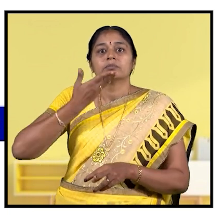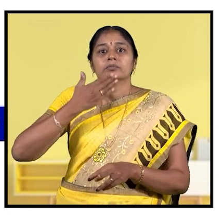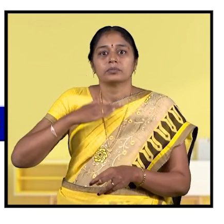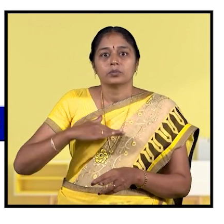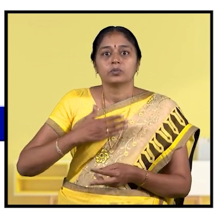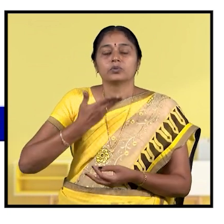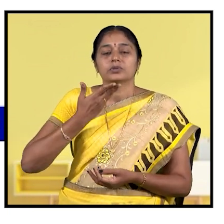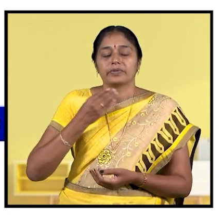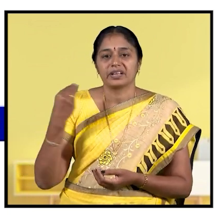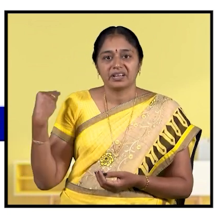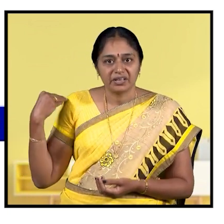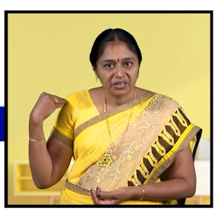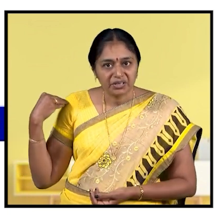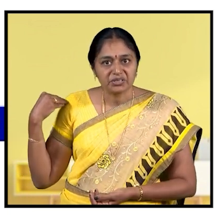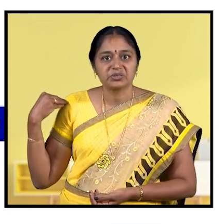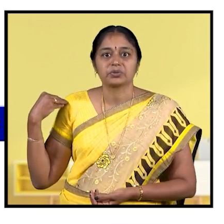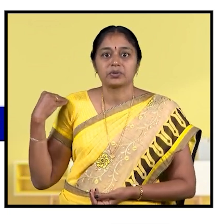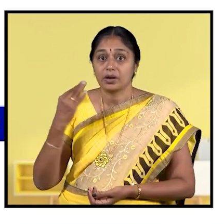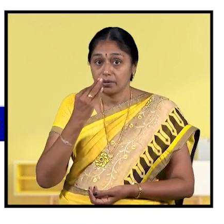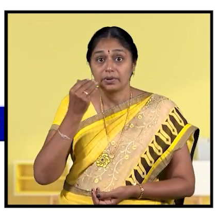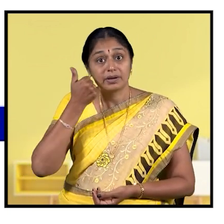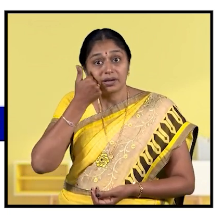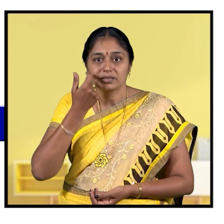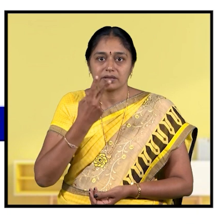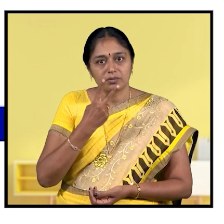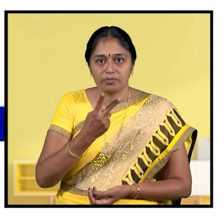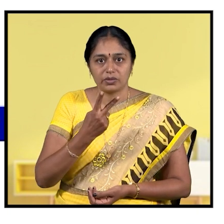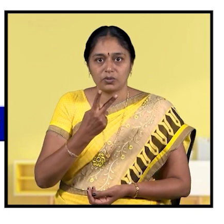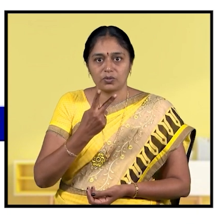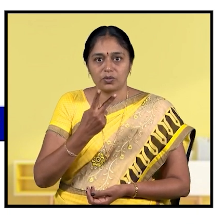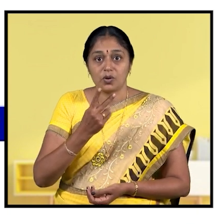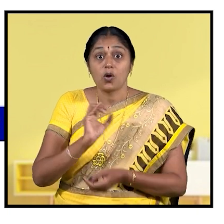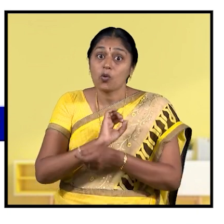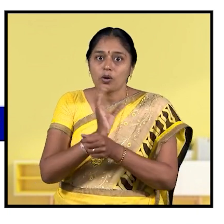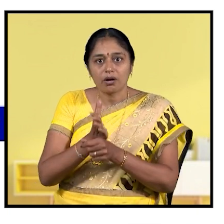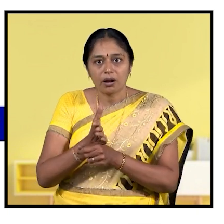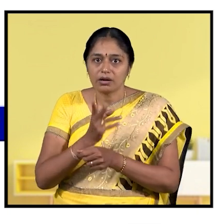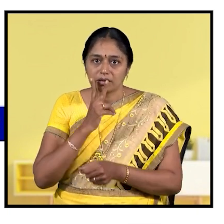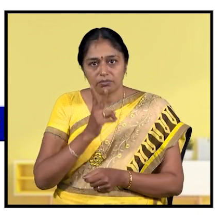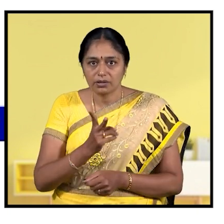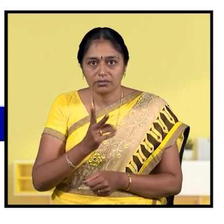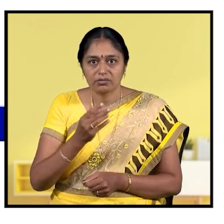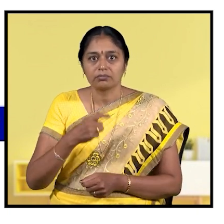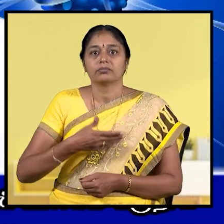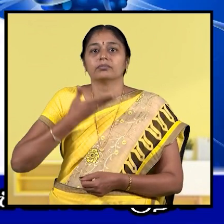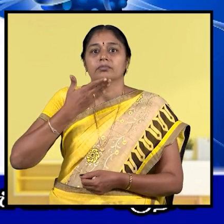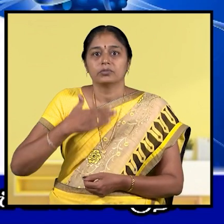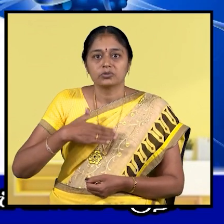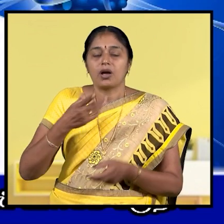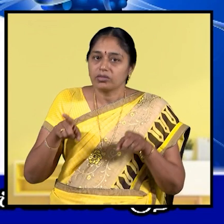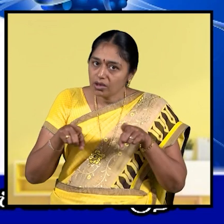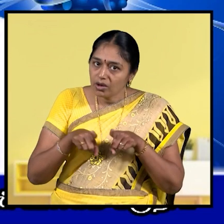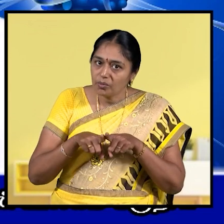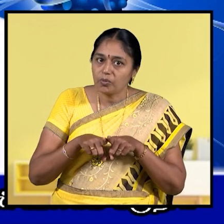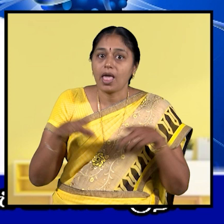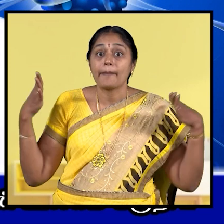விடுதலுக்கு சிரமமான ஒரு விஷயம், பன்றி காய்ச்சலையும் பார்த்தோம், கொரோனாவிலையும் பார்த்துருவோம். மூச்சு விட சாதா சுவாச மண்டலத்தை தாக்கக்கூடிய அனைத்தும் வந்து மூச்சு விடுதலில் சிரமப்படுத்த